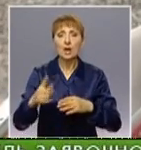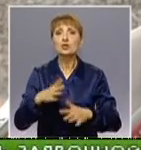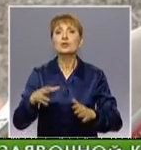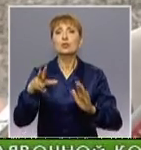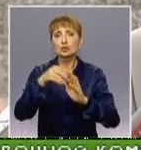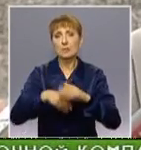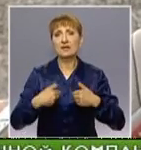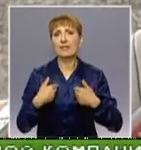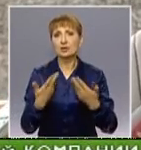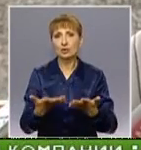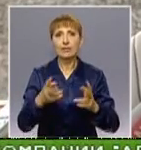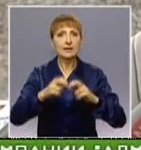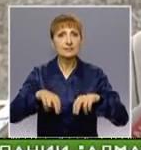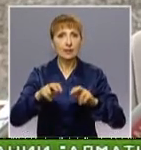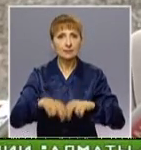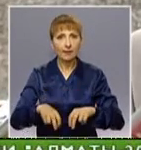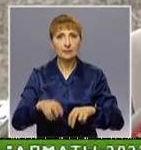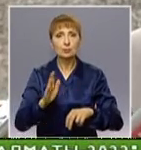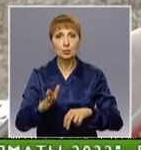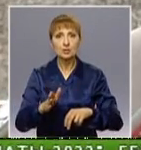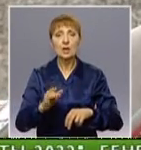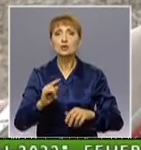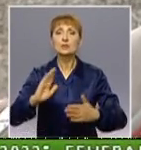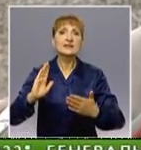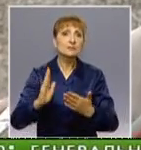соответствующие предложения, рассмотреть, то есть, чтобы